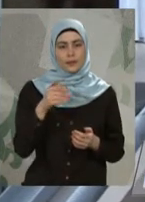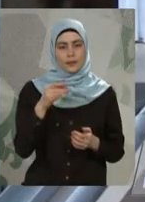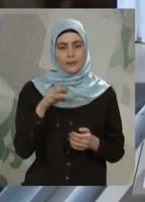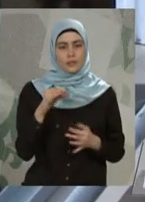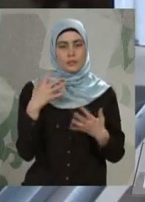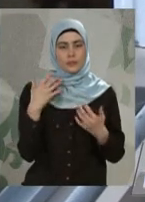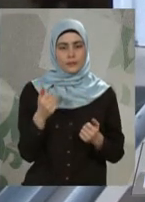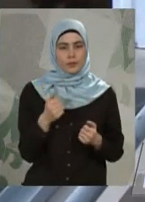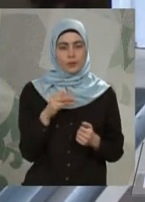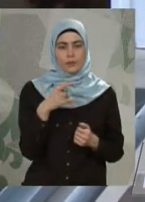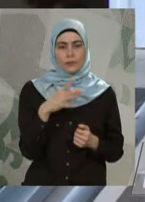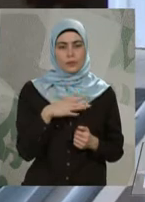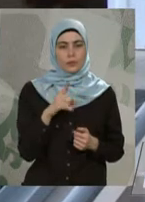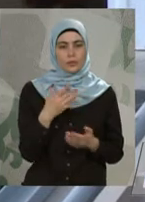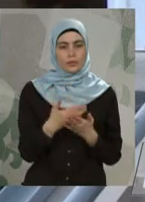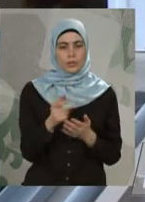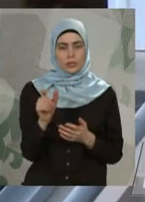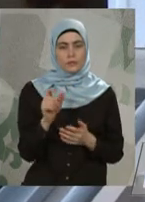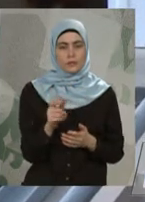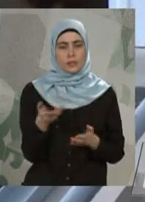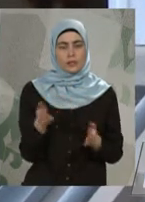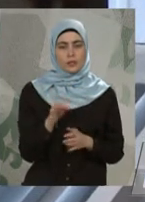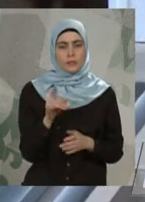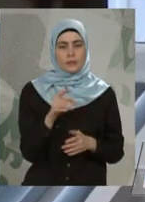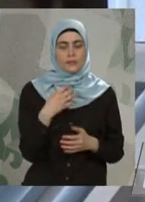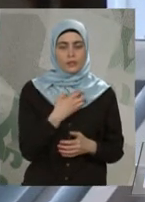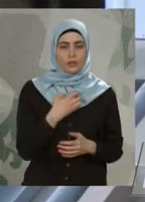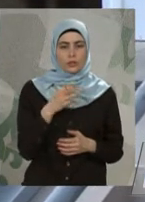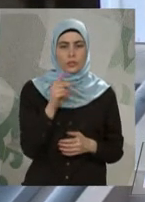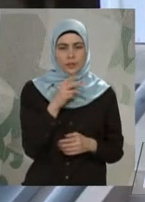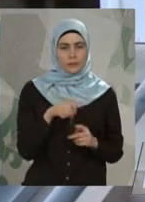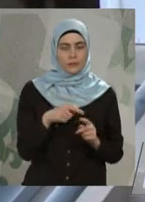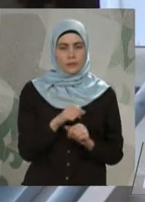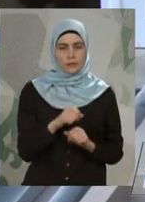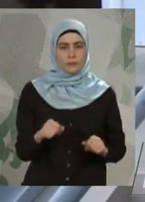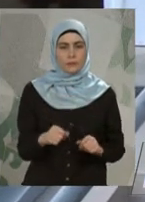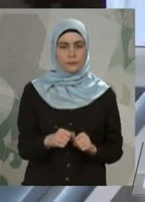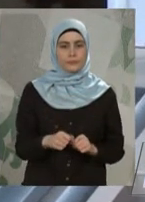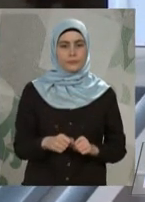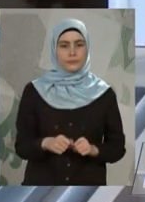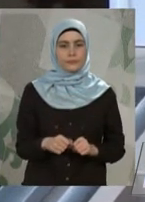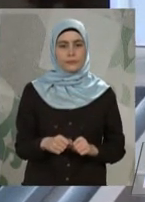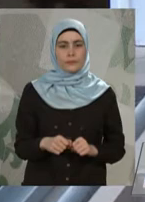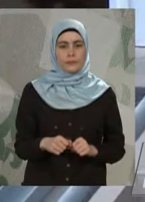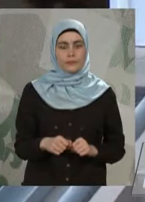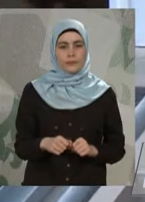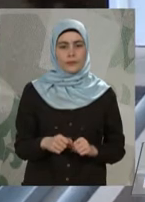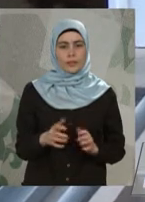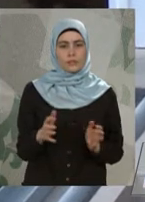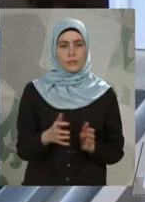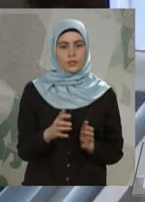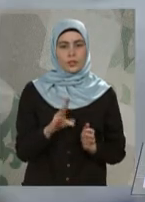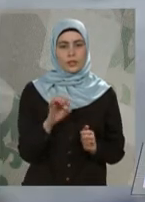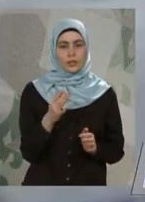о том, что недопустимо, когда пациенты остаются без жизненно важных лекарств. Послание Владимира Путина уже называют концепцией сбережения